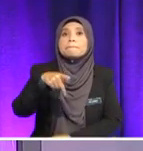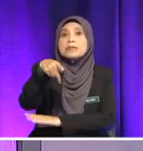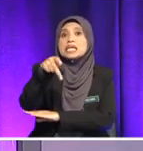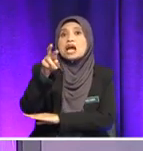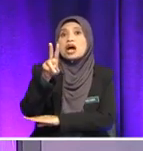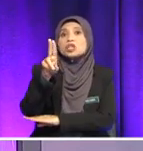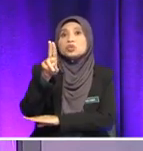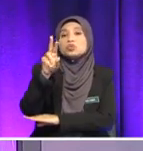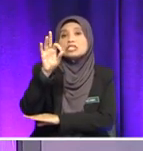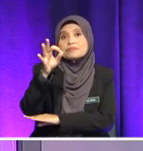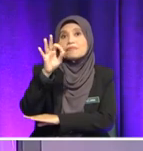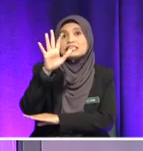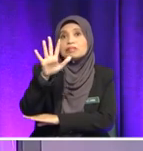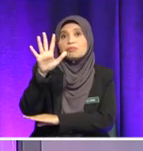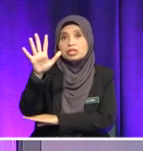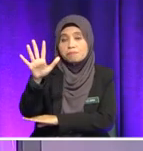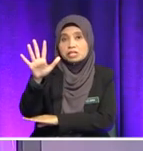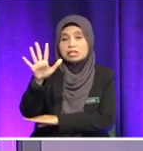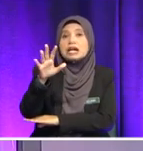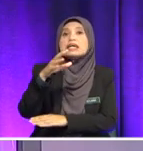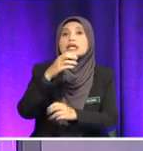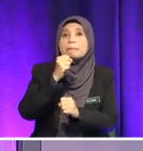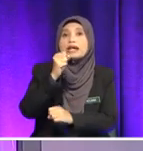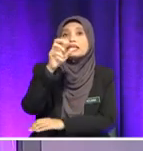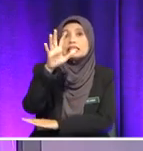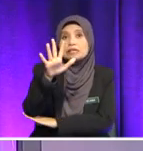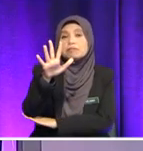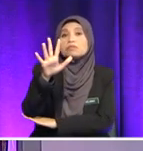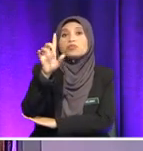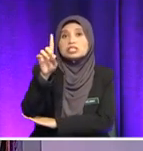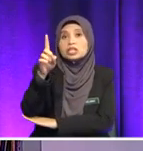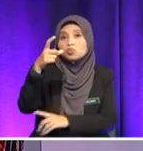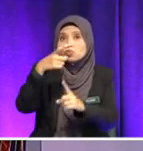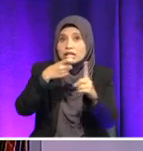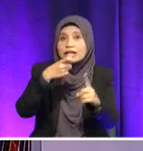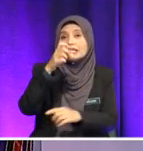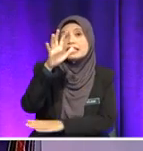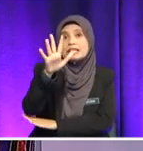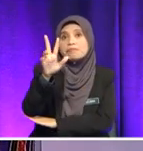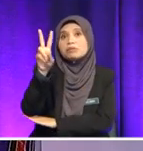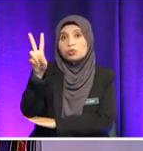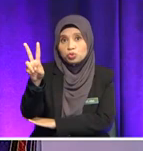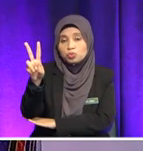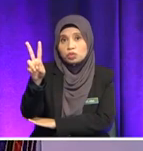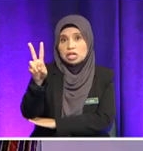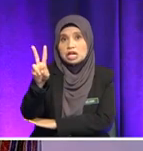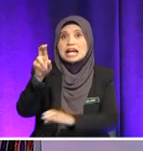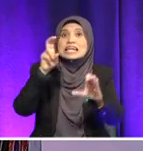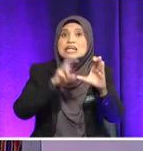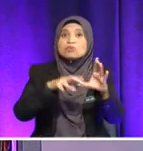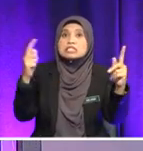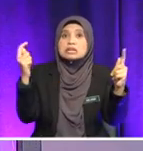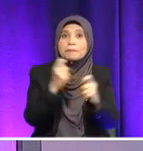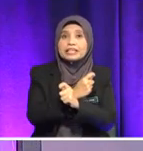1955 dengan kemenangan 51 daripada 52 kursi yang dipertandingkan pada pilihan lain tersebut dan